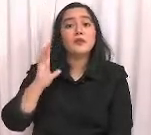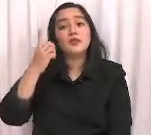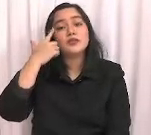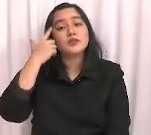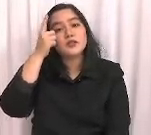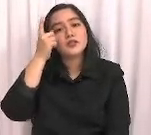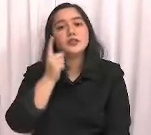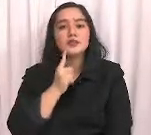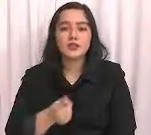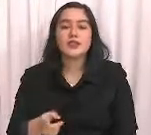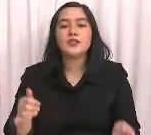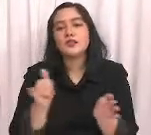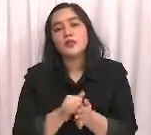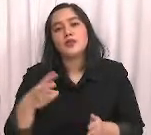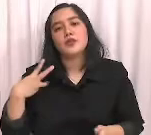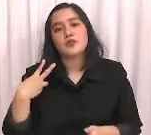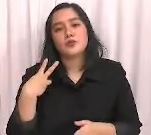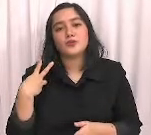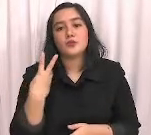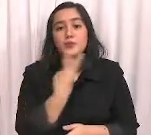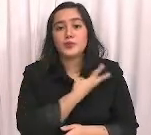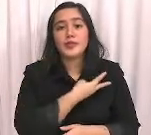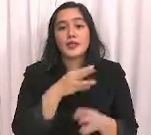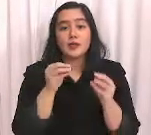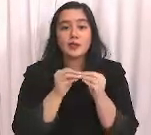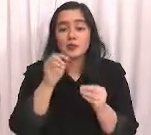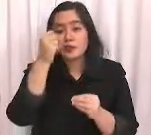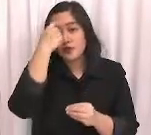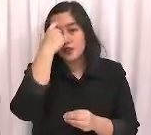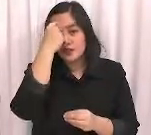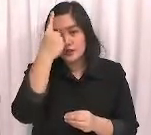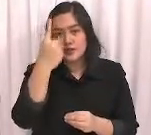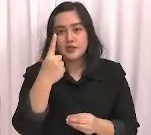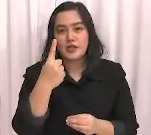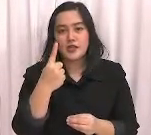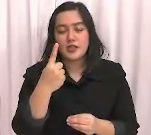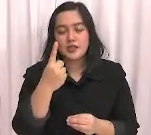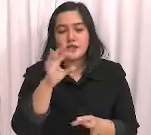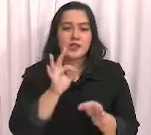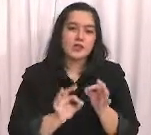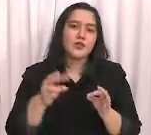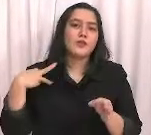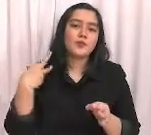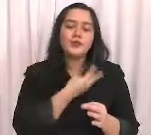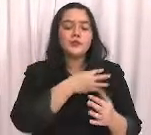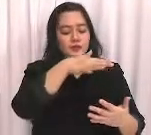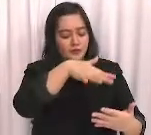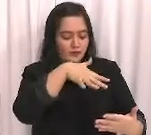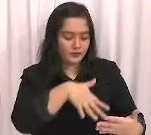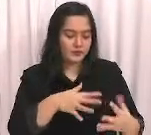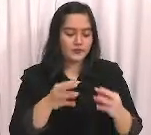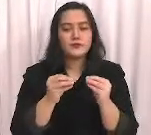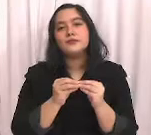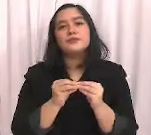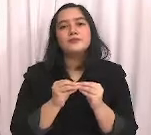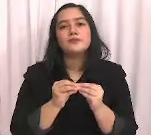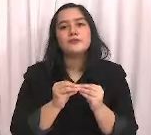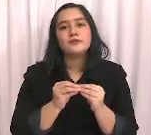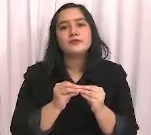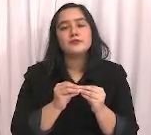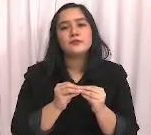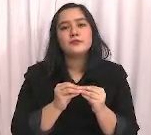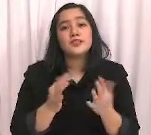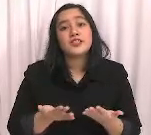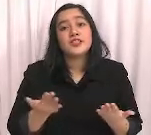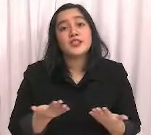to as we go on doon sa pag-aaral, no? Pero kasi yung lalaki rito may trabaho din eh. Amen. May trabaho din